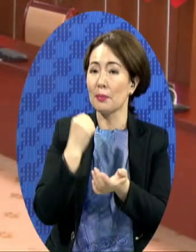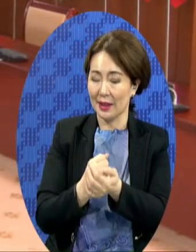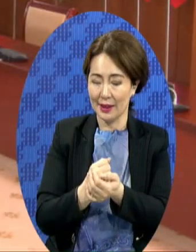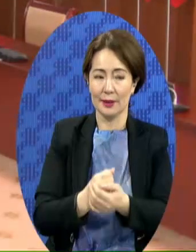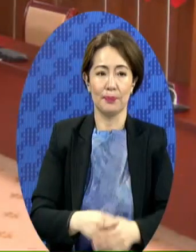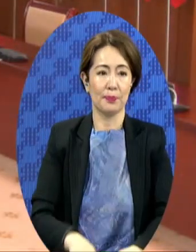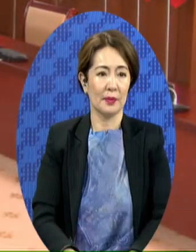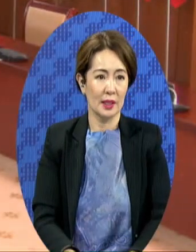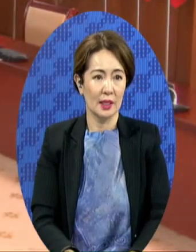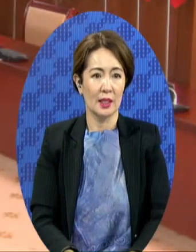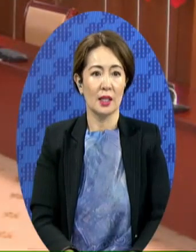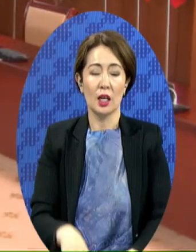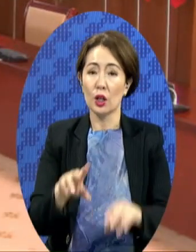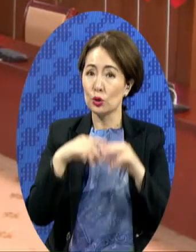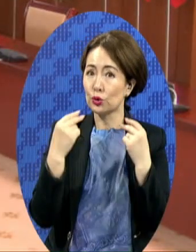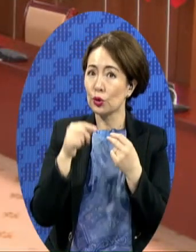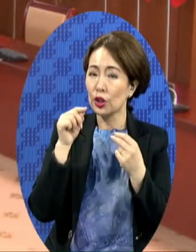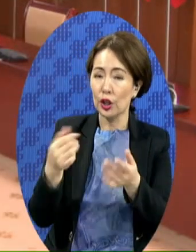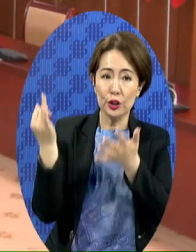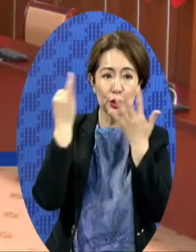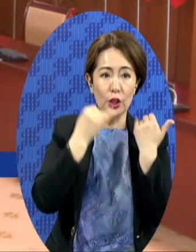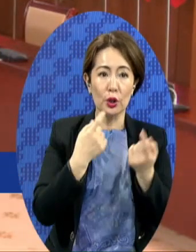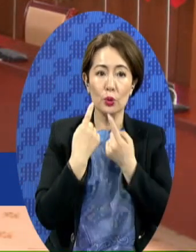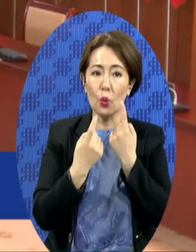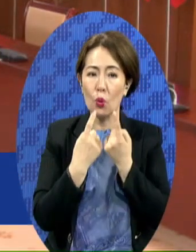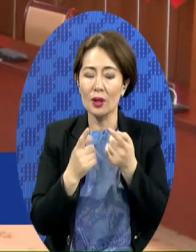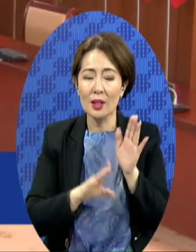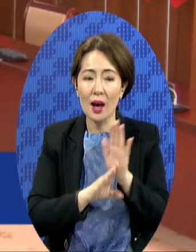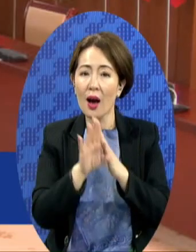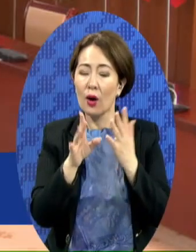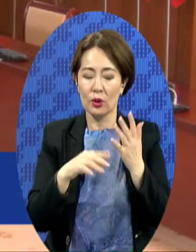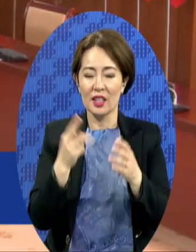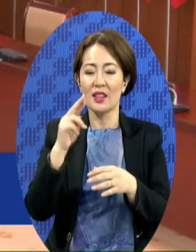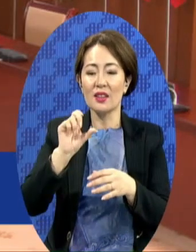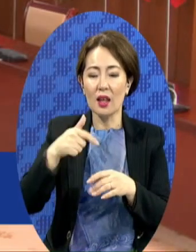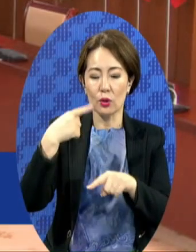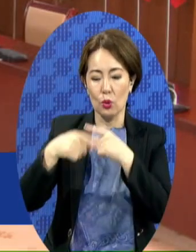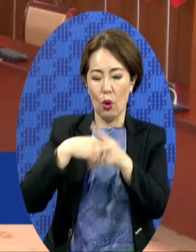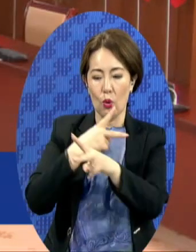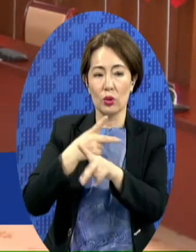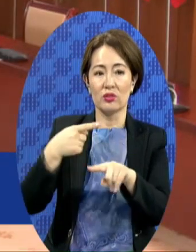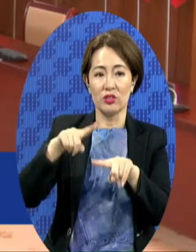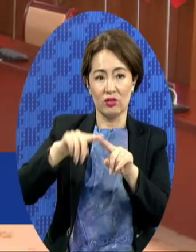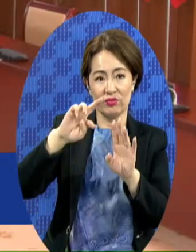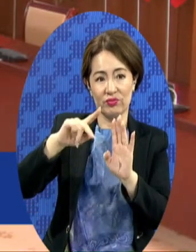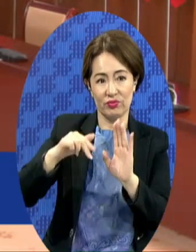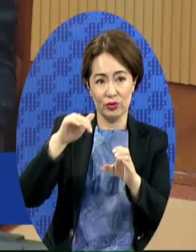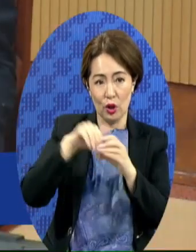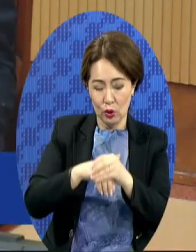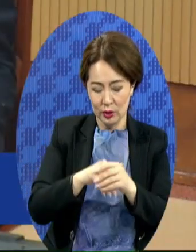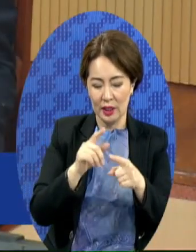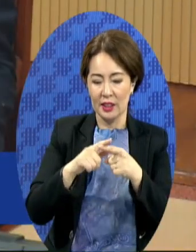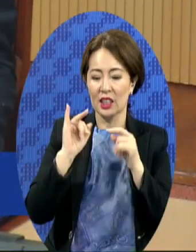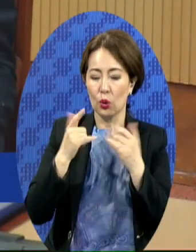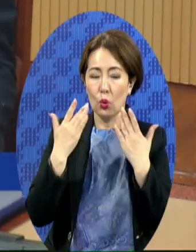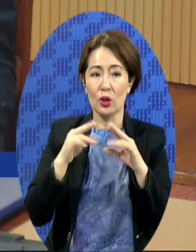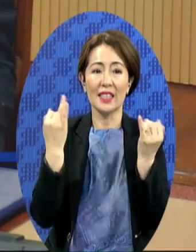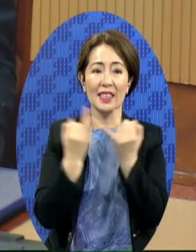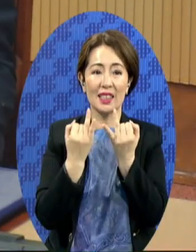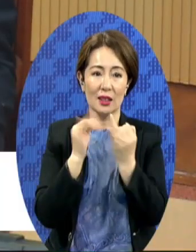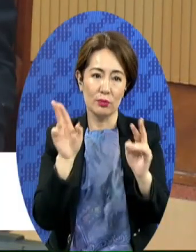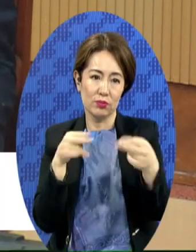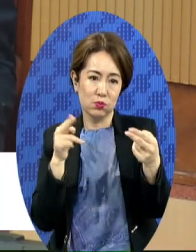орчин ингэж бүрдэх. Чуулганы энэ 7 оны хуралдааны эхэнд дигийн тухай хуульд нэмэлт оруулж, цаашид их хурал захимаар хуралдах боломжийг нээнэ. Ингээд цаг